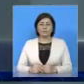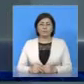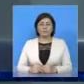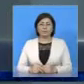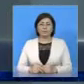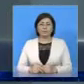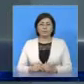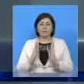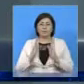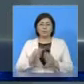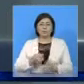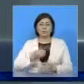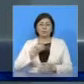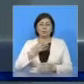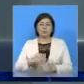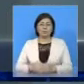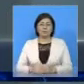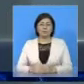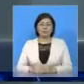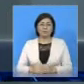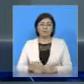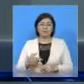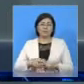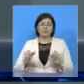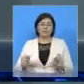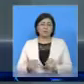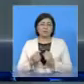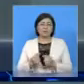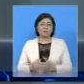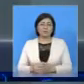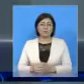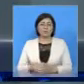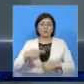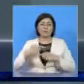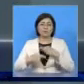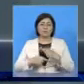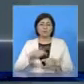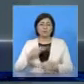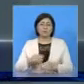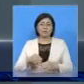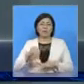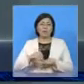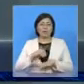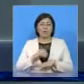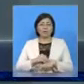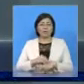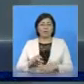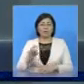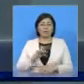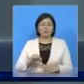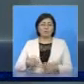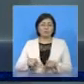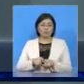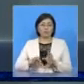бетпірсі өте жақсы қолдауға. Бұл жақсы қолдау негізінде келешекте де осы аудан әкімінде осы қолдаумен қозғалатын